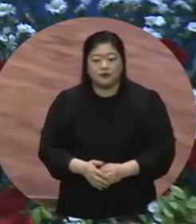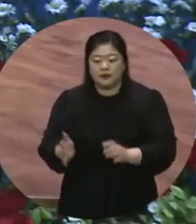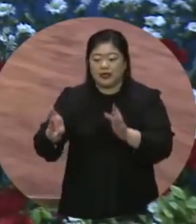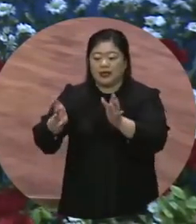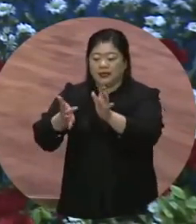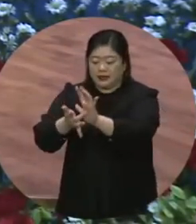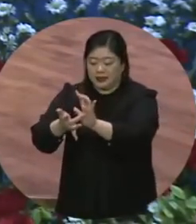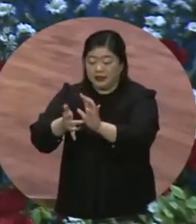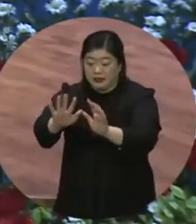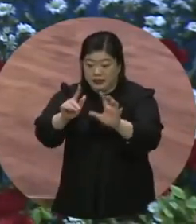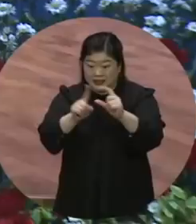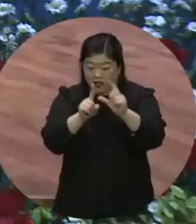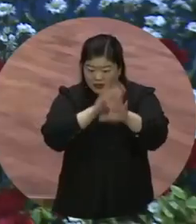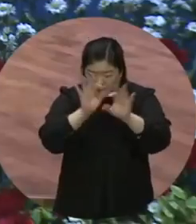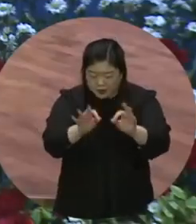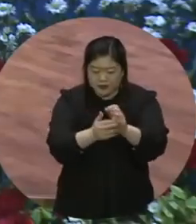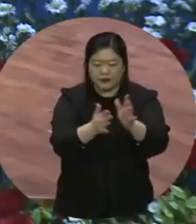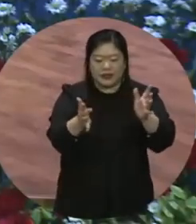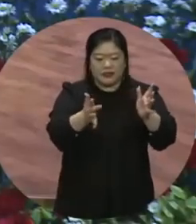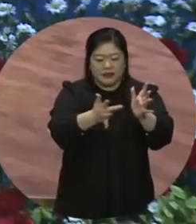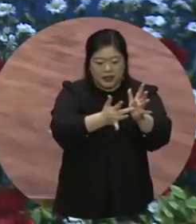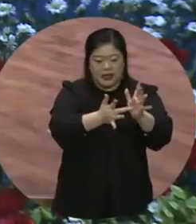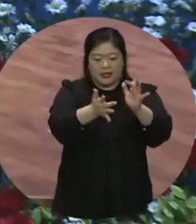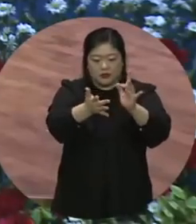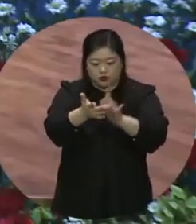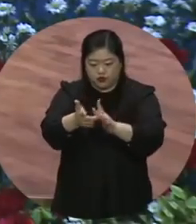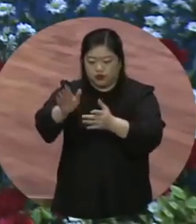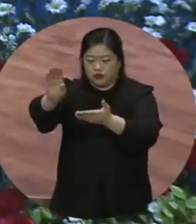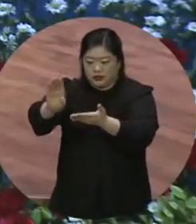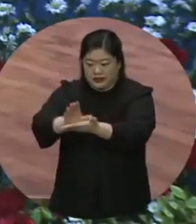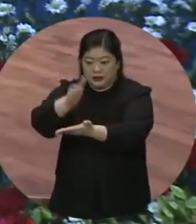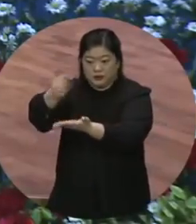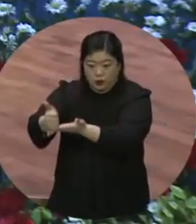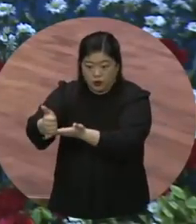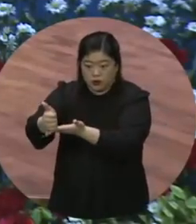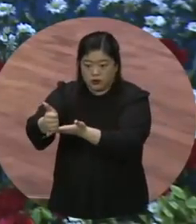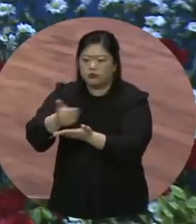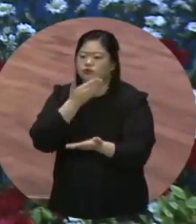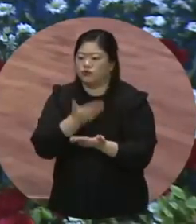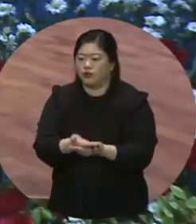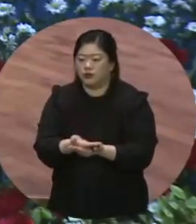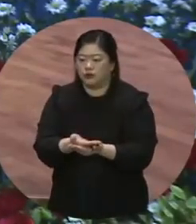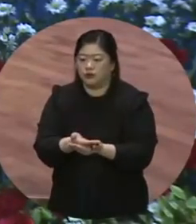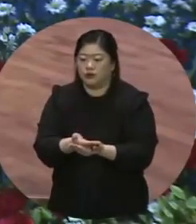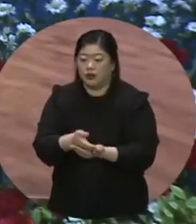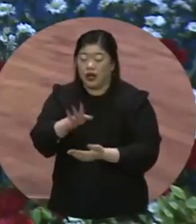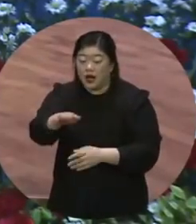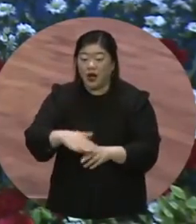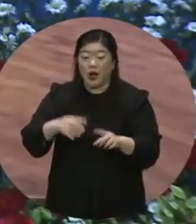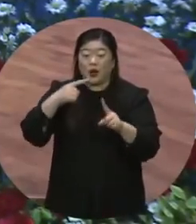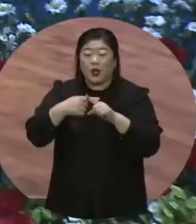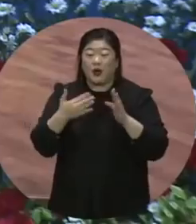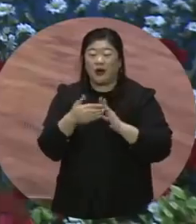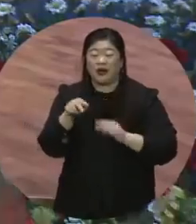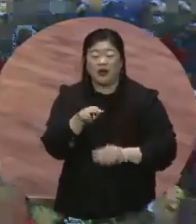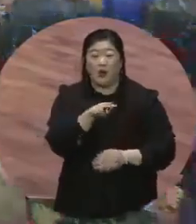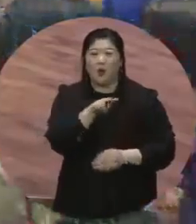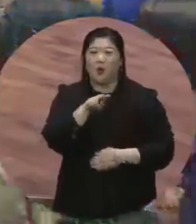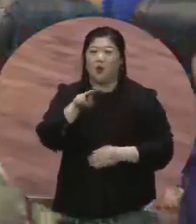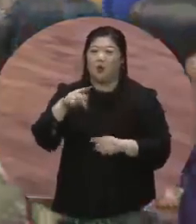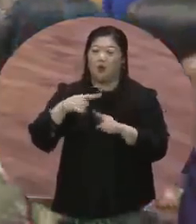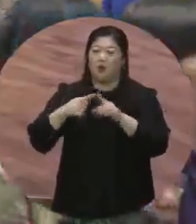예수 그리스도예요. 교회에 나와서 바라볼 것이 뭐냐? 건물 보지 마시고 예수 그리스도 보시기